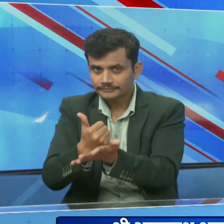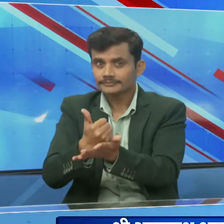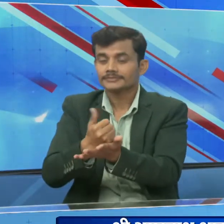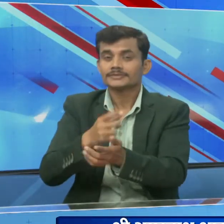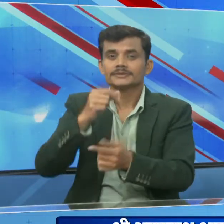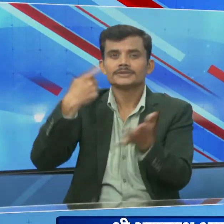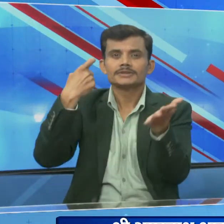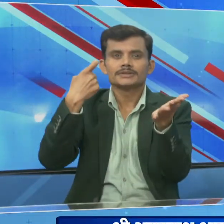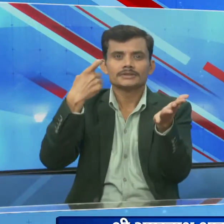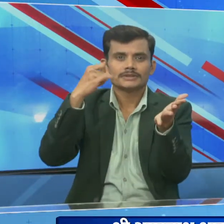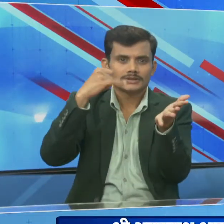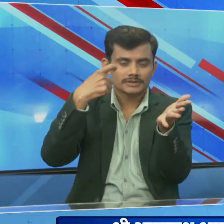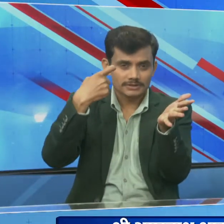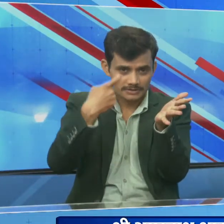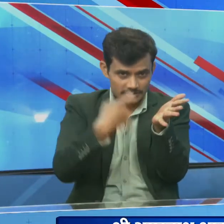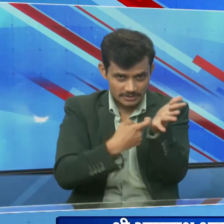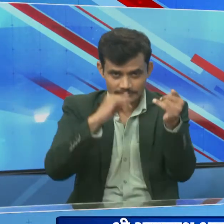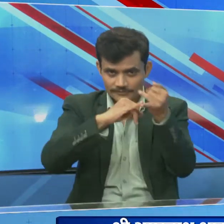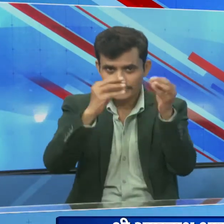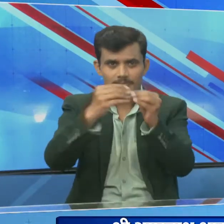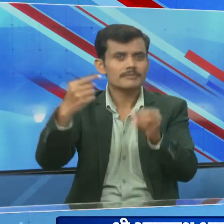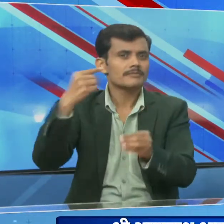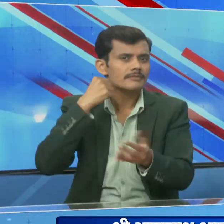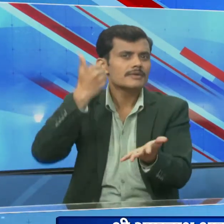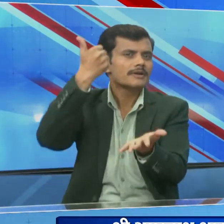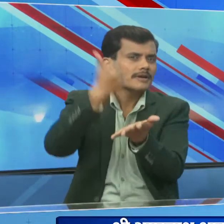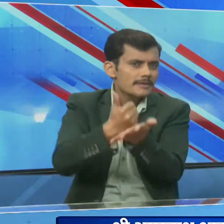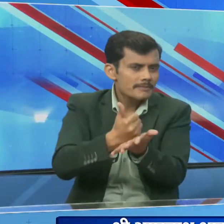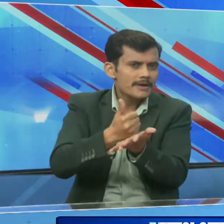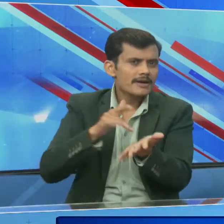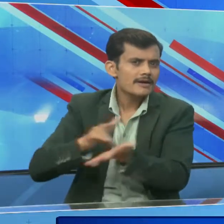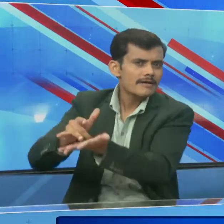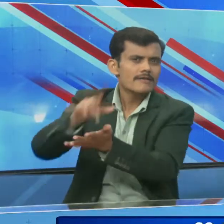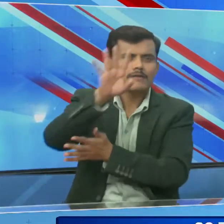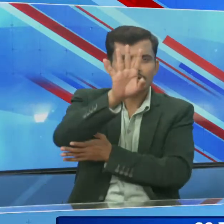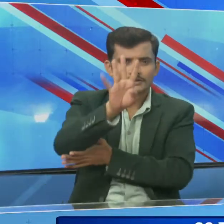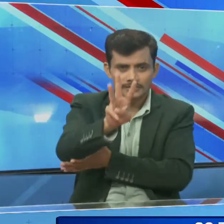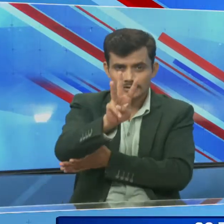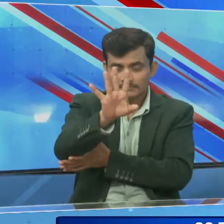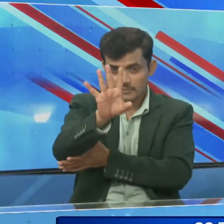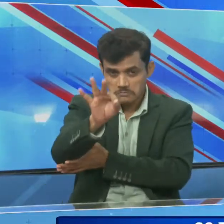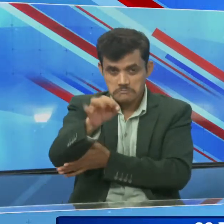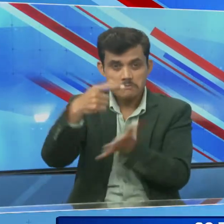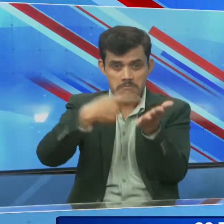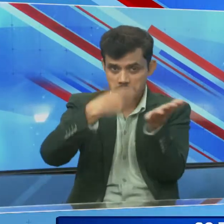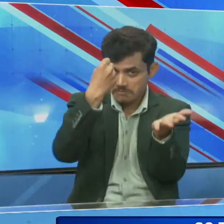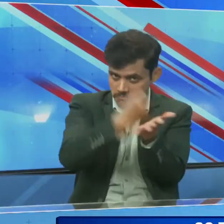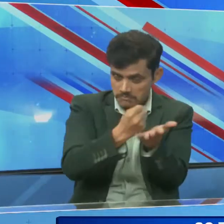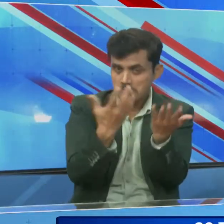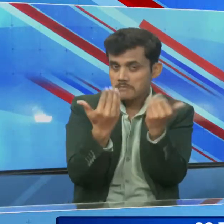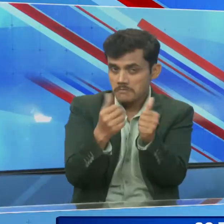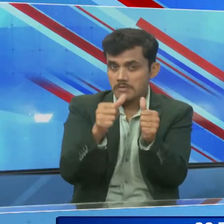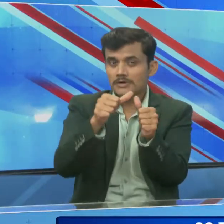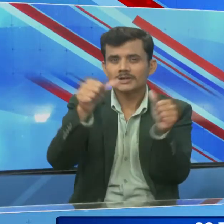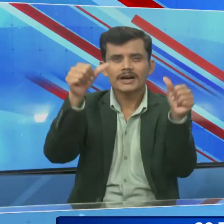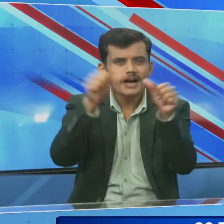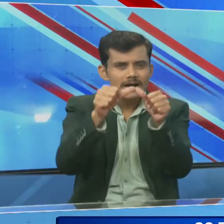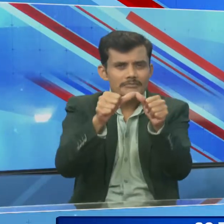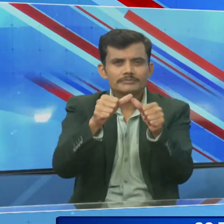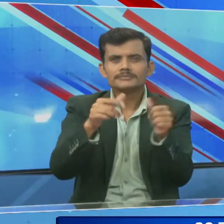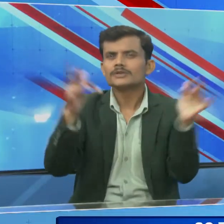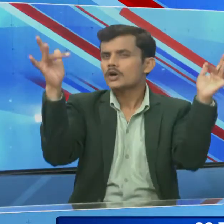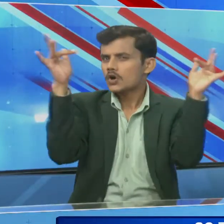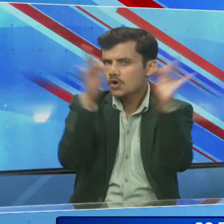की 540 शाखाओं में पंजीकरण करवाया जा सकता है। इसके साथ ही श्री अमरनाथ श्राइन बोर्ड की वेबसाइट पर